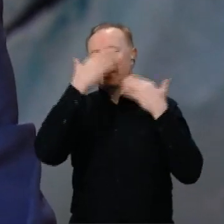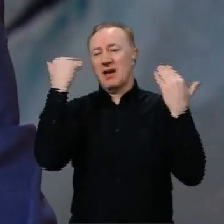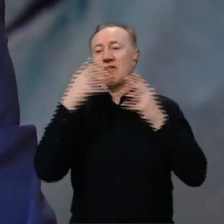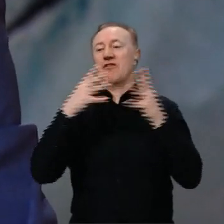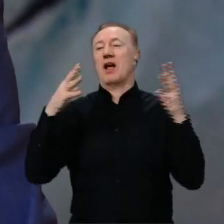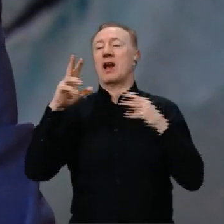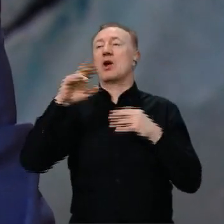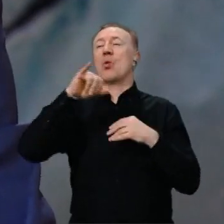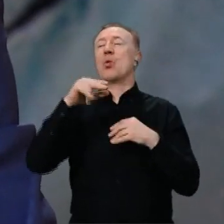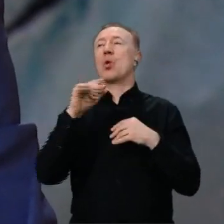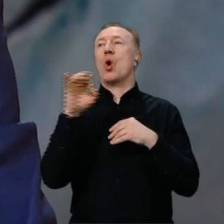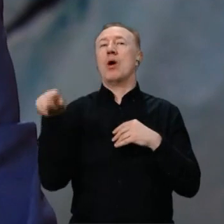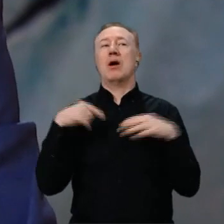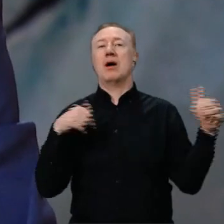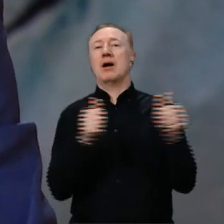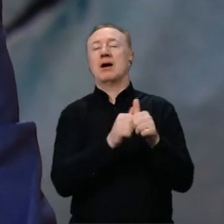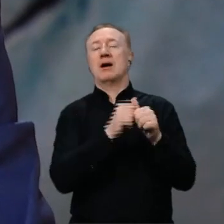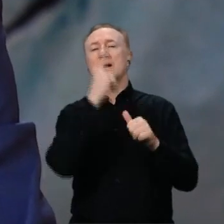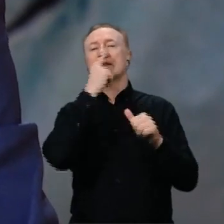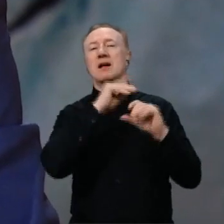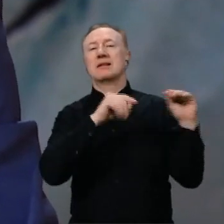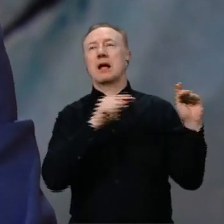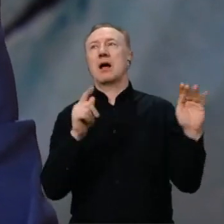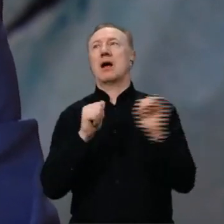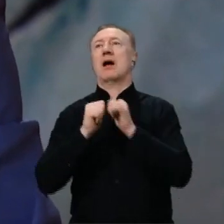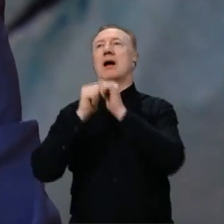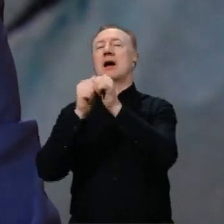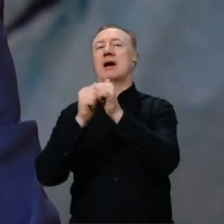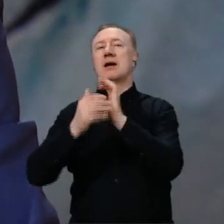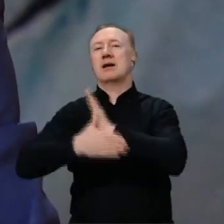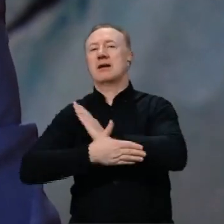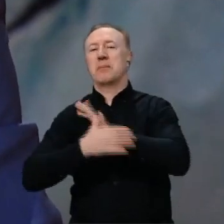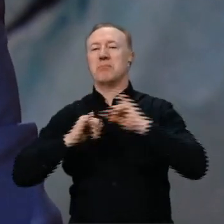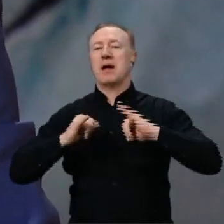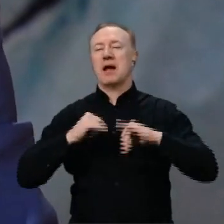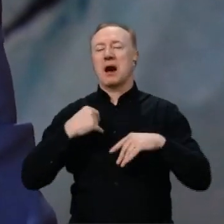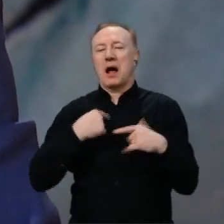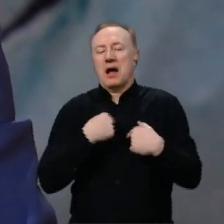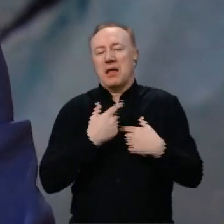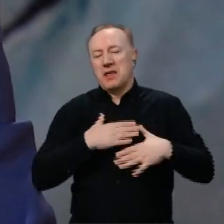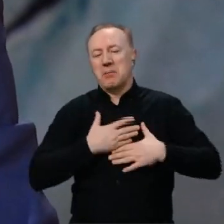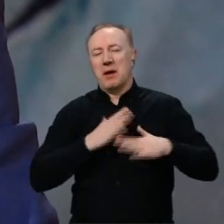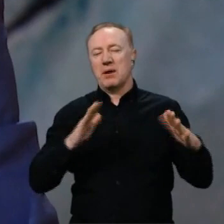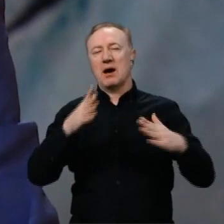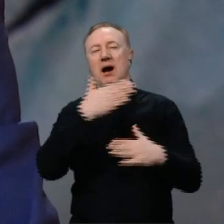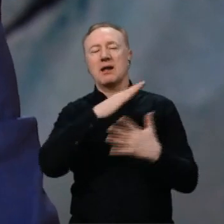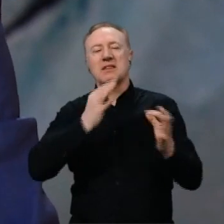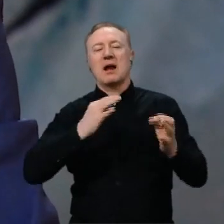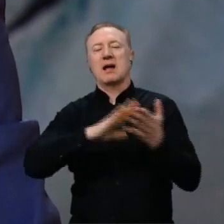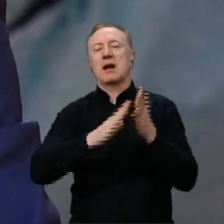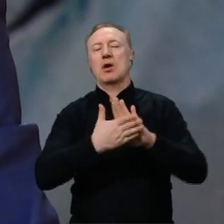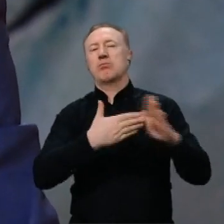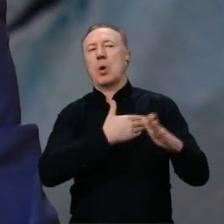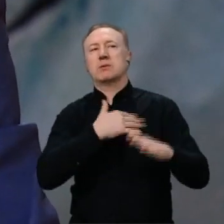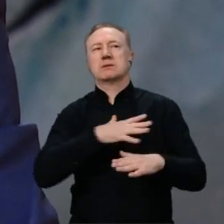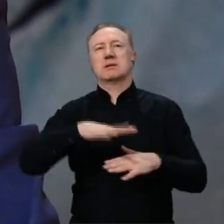nie zaprzątam głowy. Działam na rynku polskim i tutaj no, jakąś tam markę, może za duże słowo marka, ale praktycznie